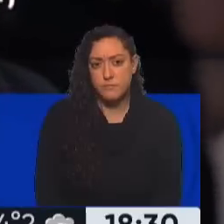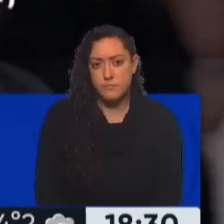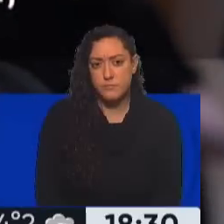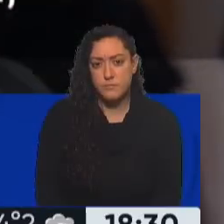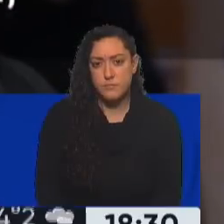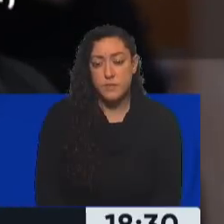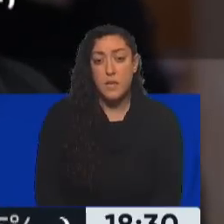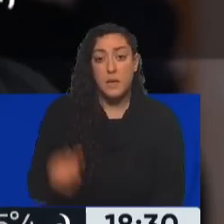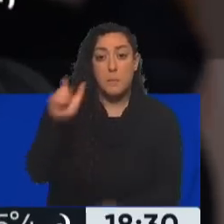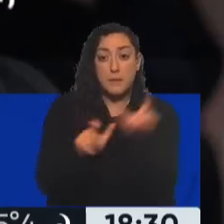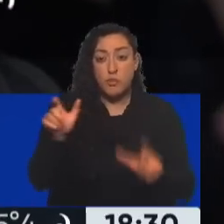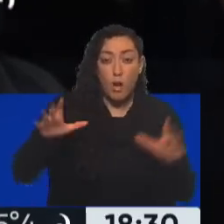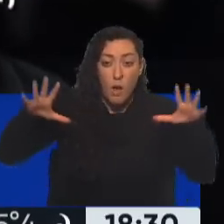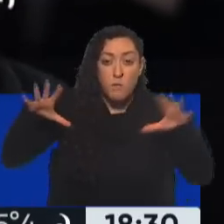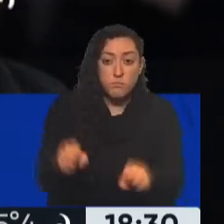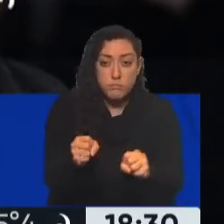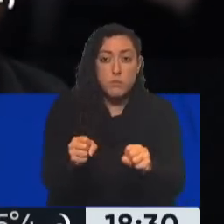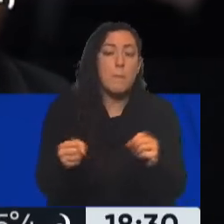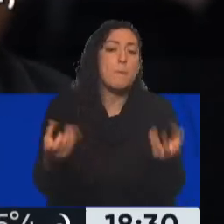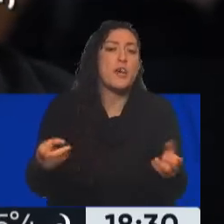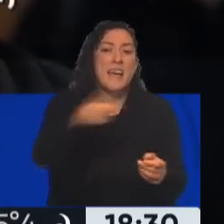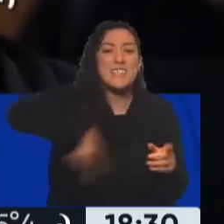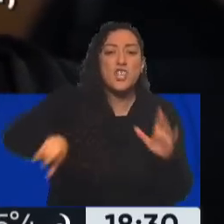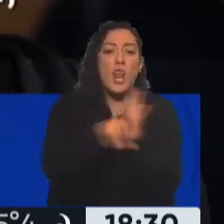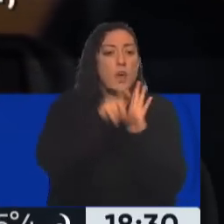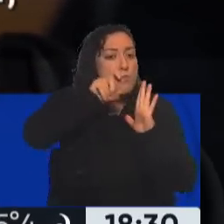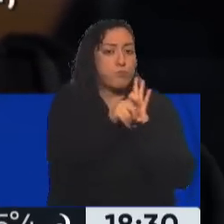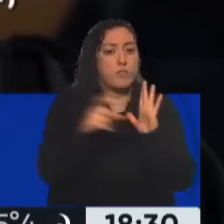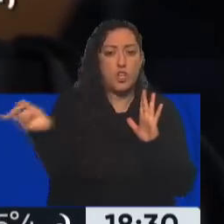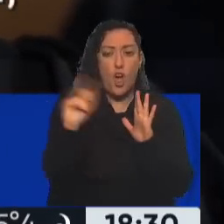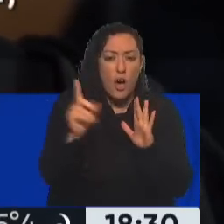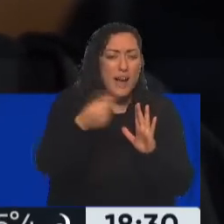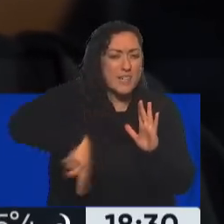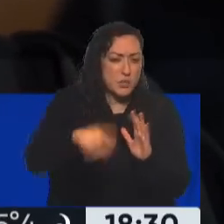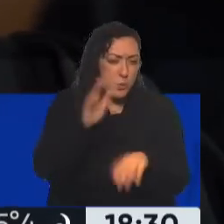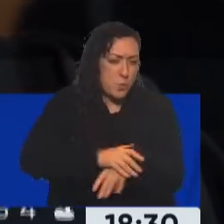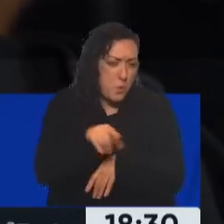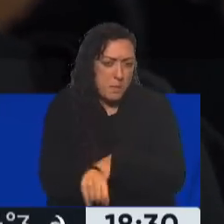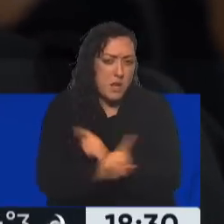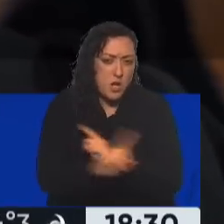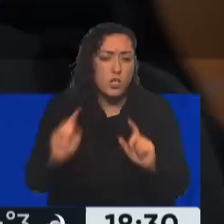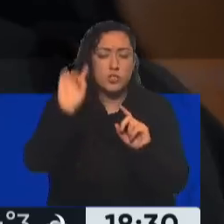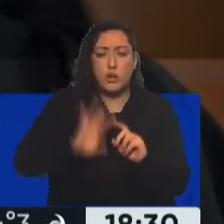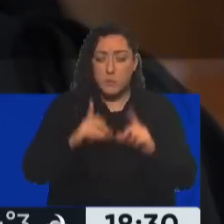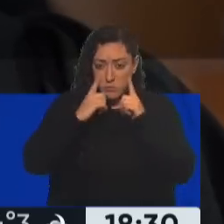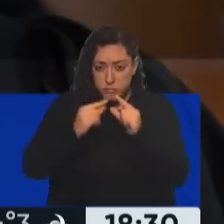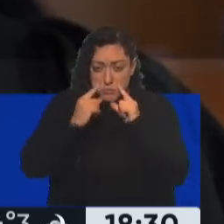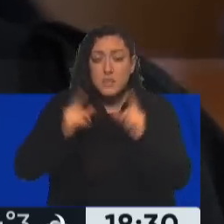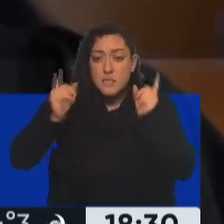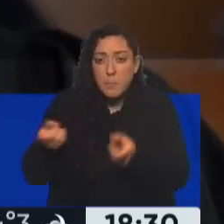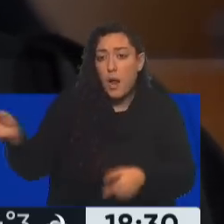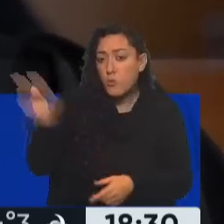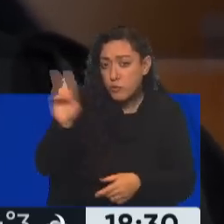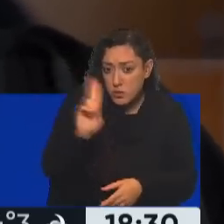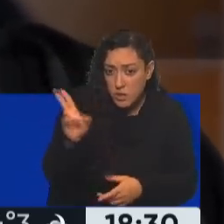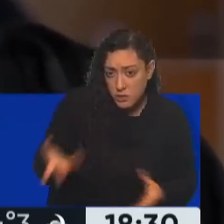והמעצרים האלה הם לא בגלל שהאנשים האלה הפרו את החוק, הם לא הפרו את החוק, הם הלכו להפגנה, ההפגנה הזו גם הייתה מאושרת, אם כי